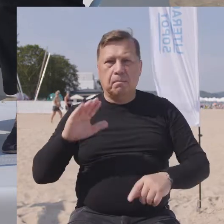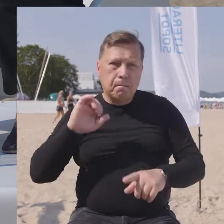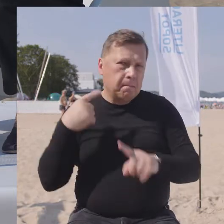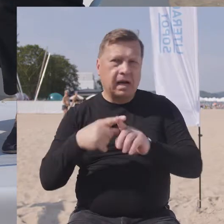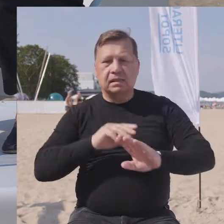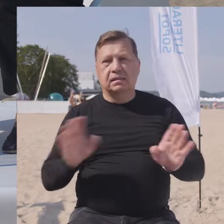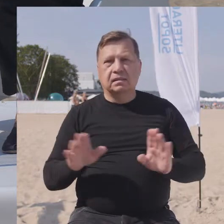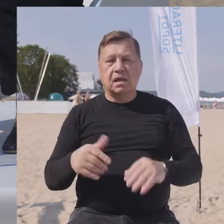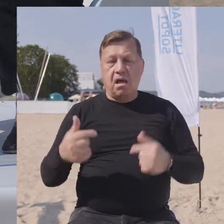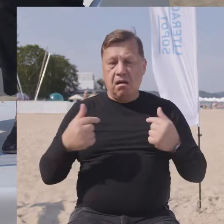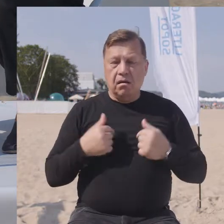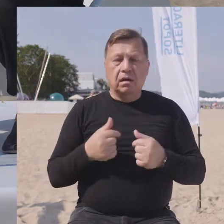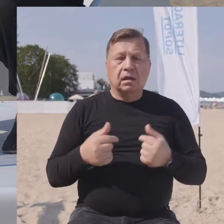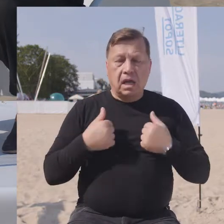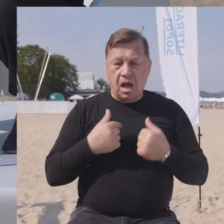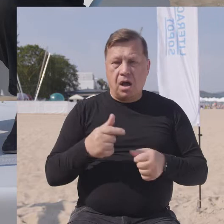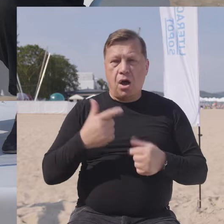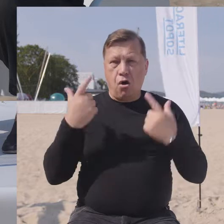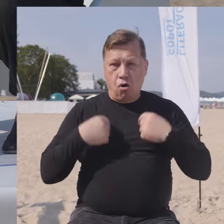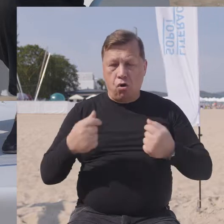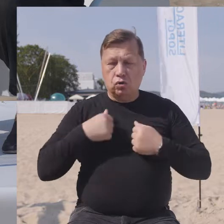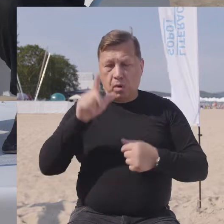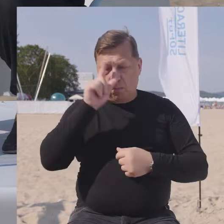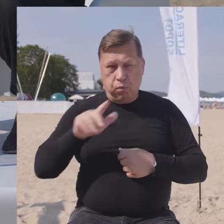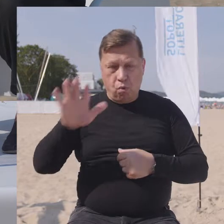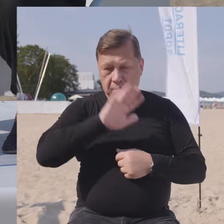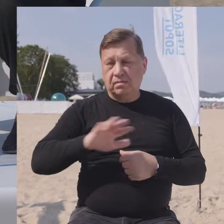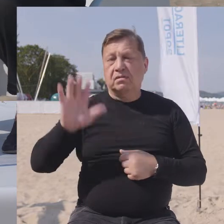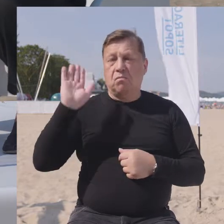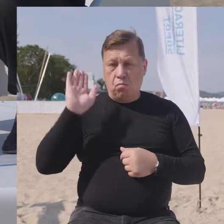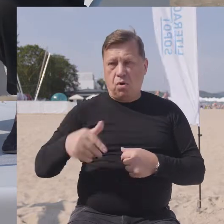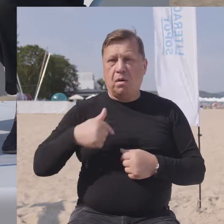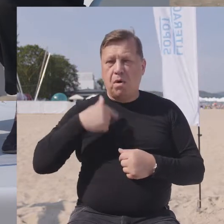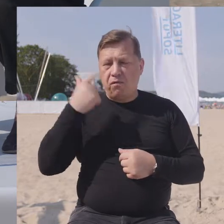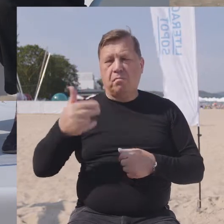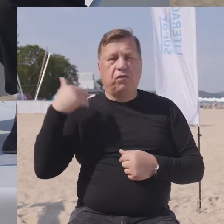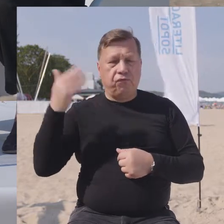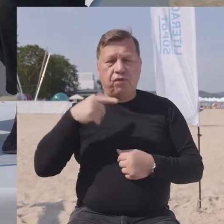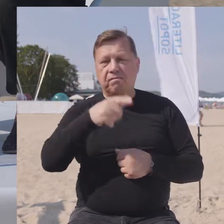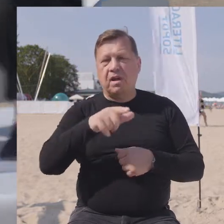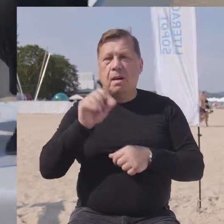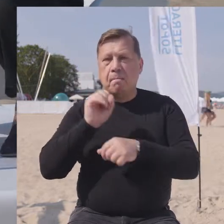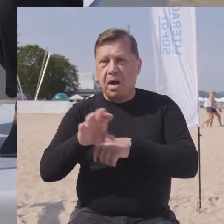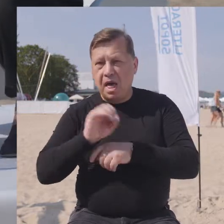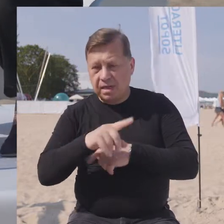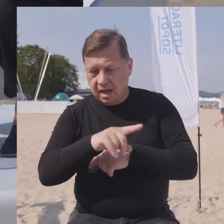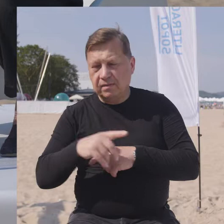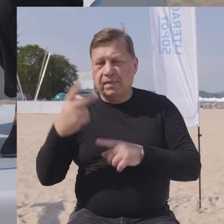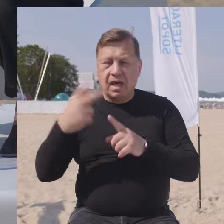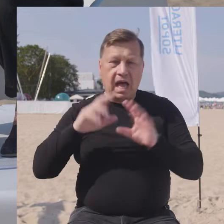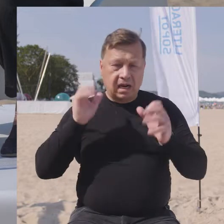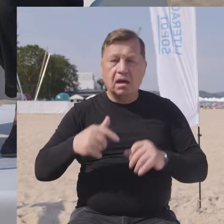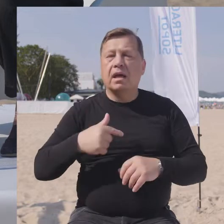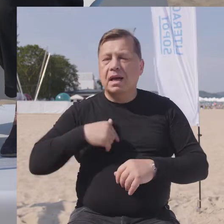jako osoba publiczna, która ma możliwość wypowiadania się na przykład w mediach, mam po prostu do